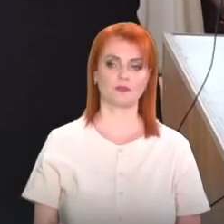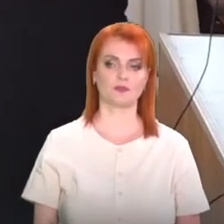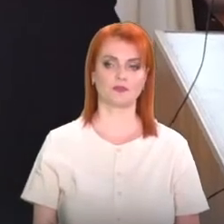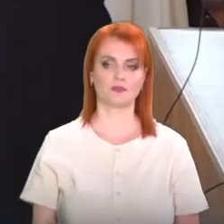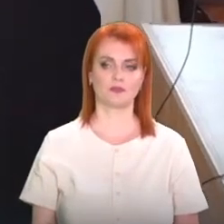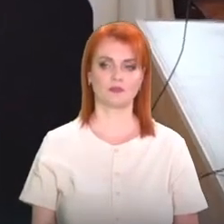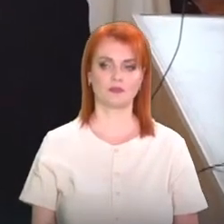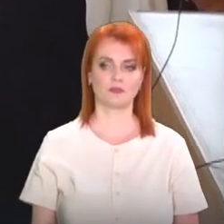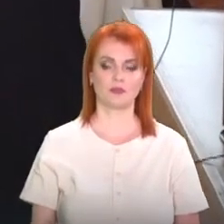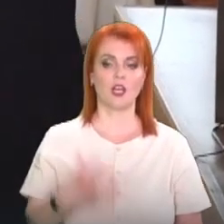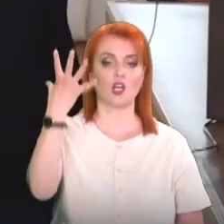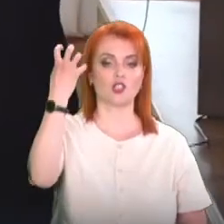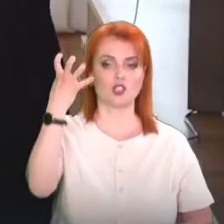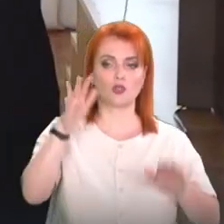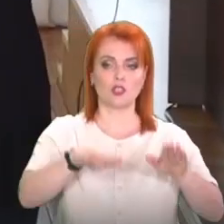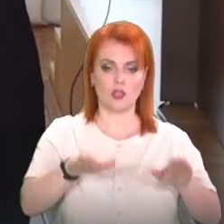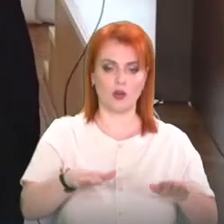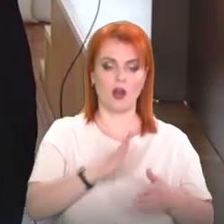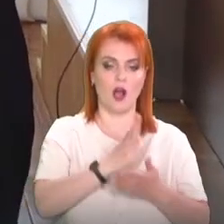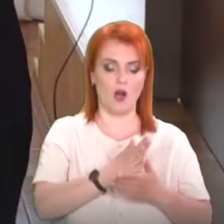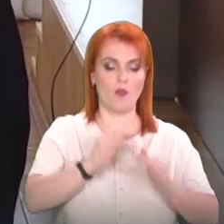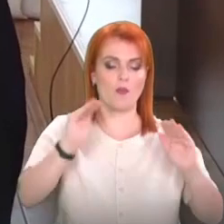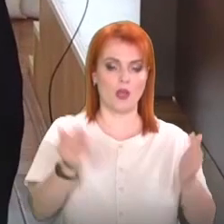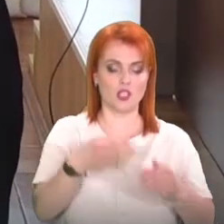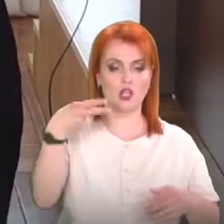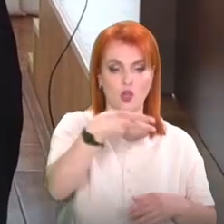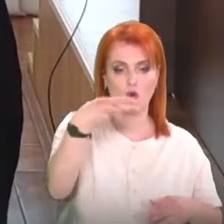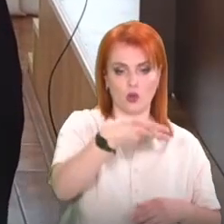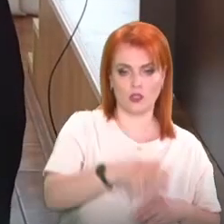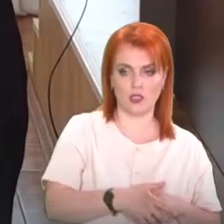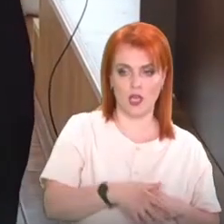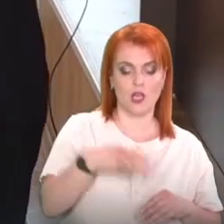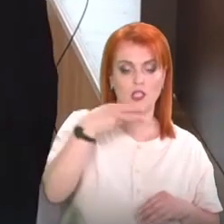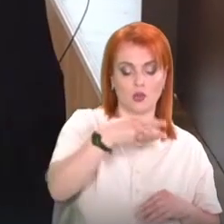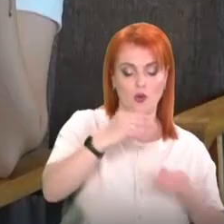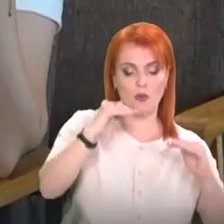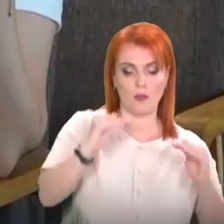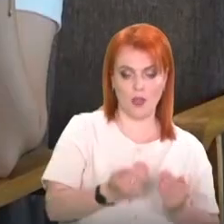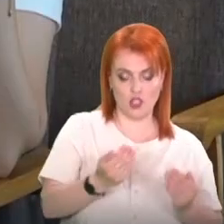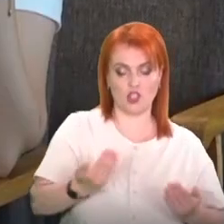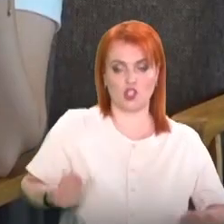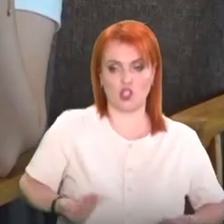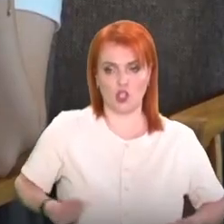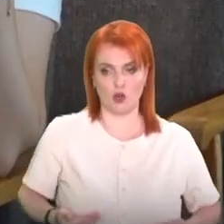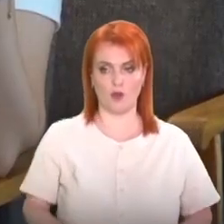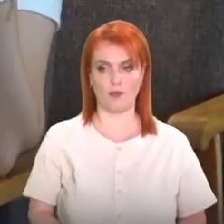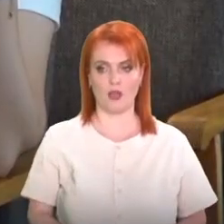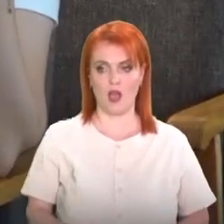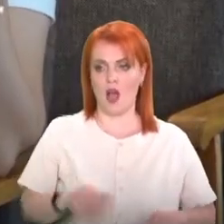Peste 500 de localități au mai puțin de 2000 de locuitori. De la 2000 și mai puțin de 2000 de locuitori. Asta practic e